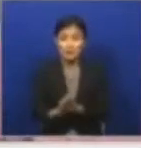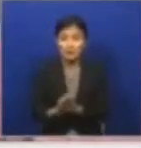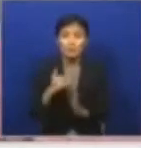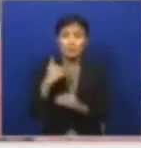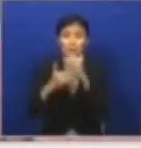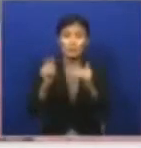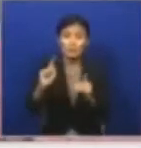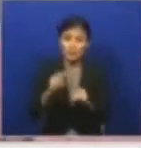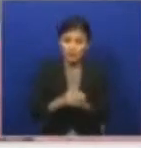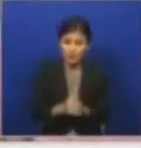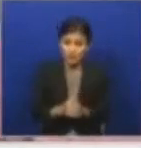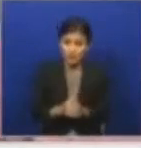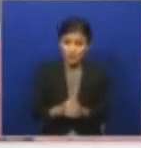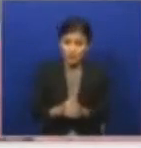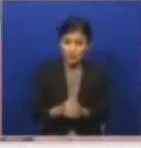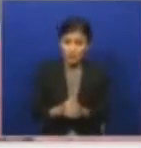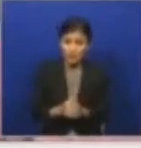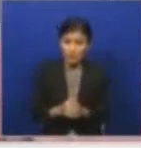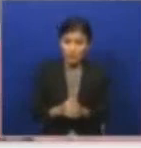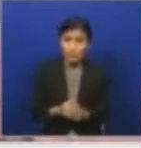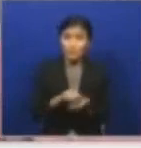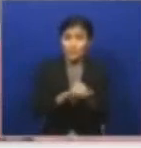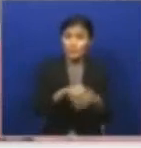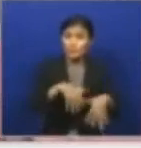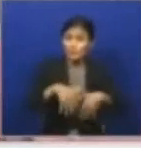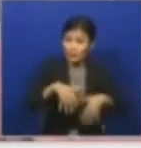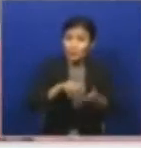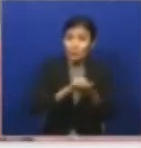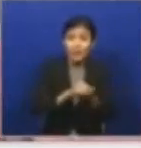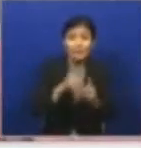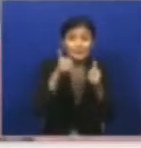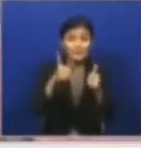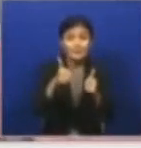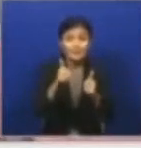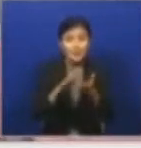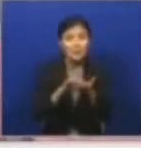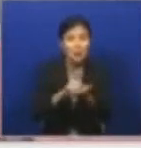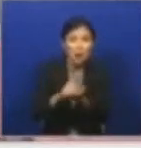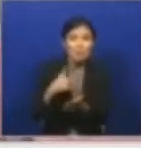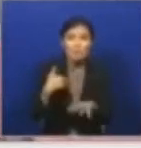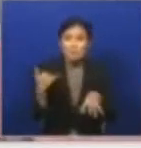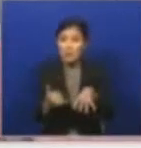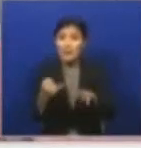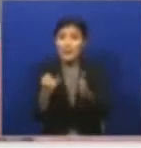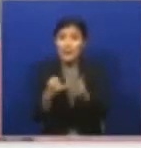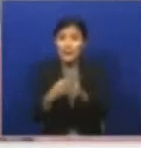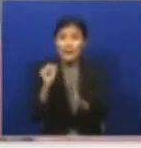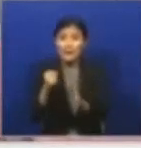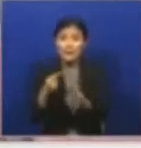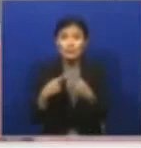ว่าให้สามารถให้ประชาชนได้รับบริการดีขึ้นแต่สิ่งที่ปรากฏมันไม่ดี